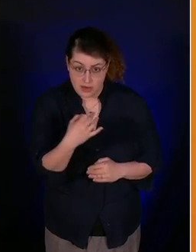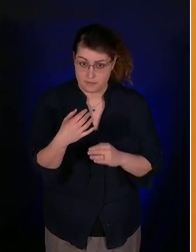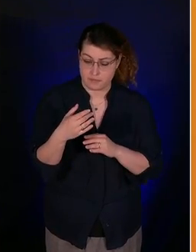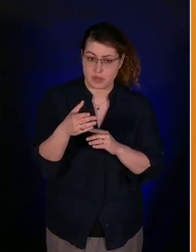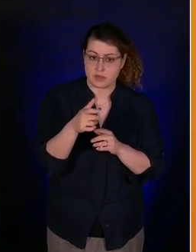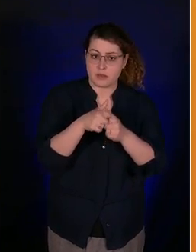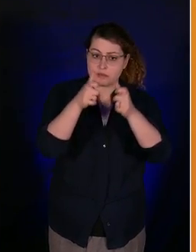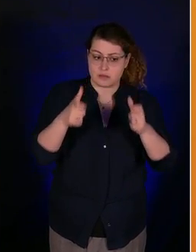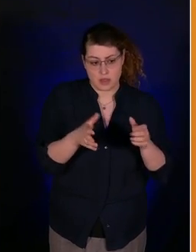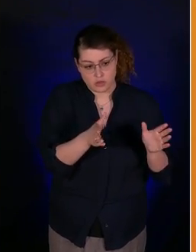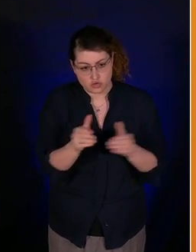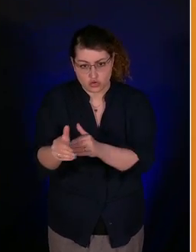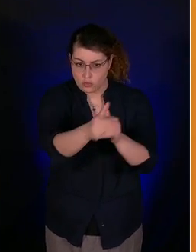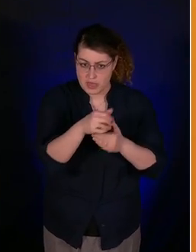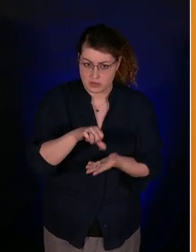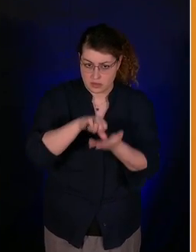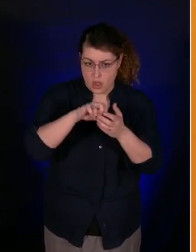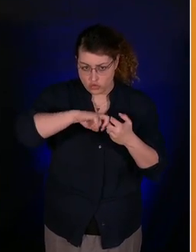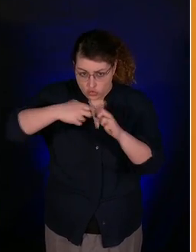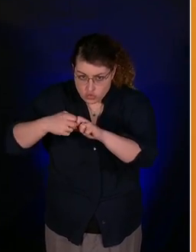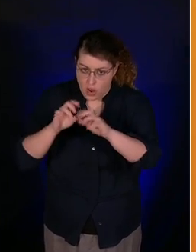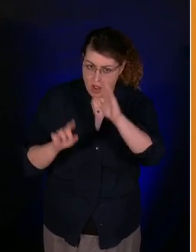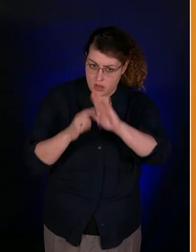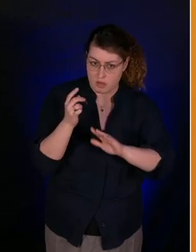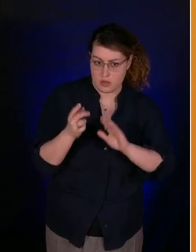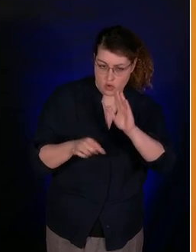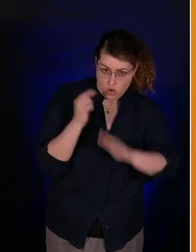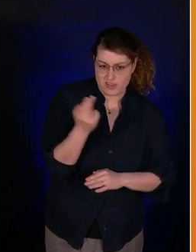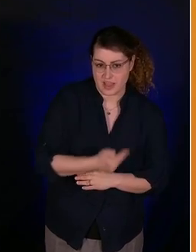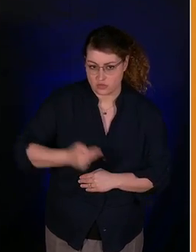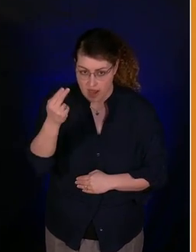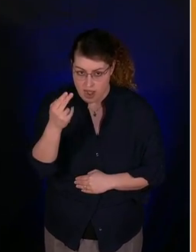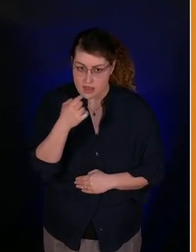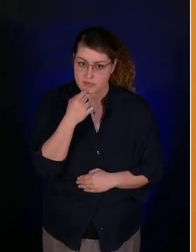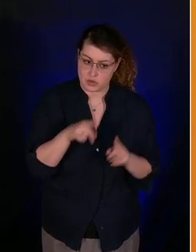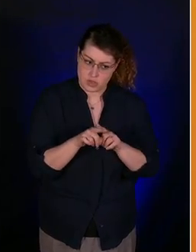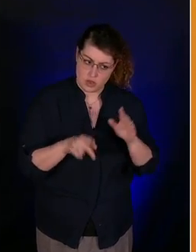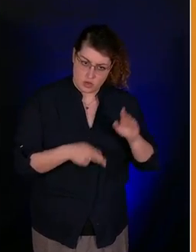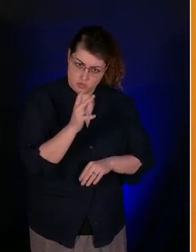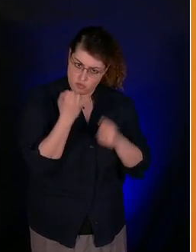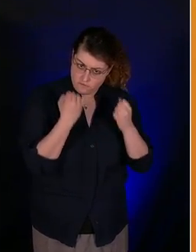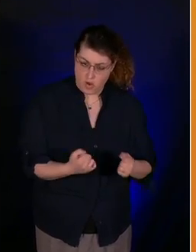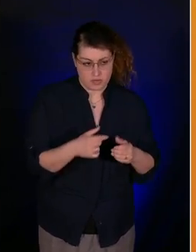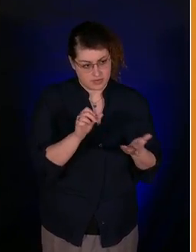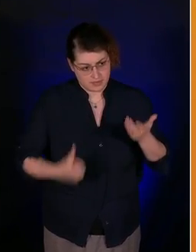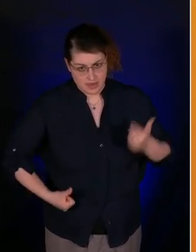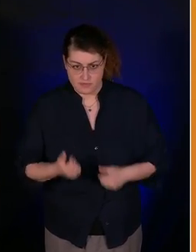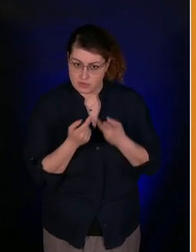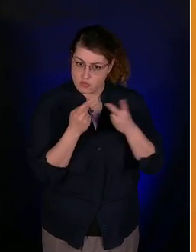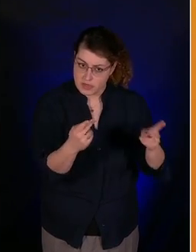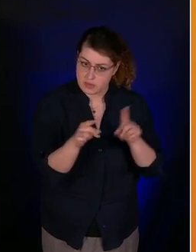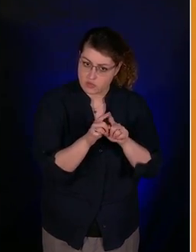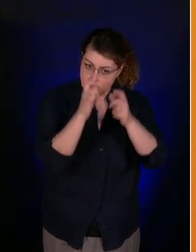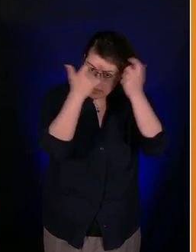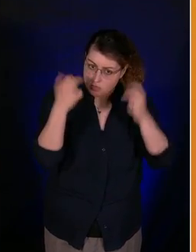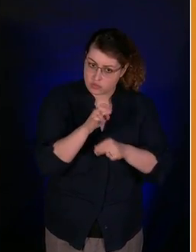nationalisation des domaines structurants, de réimplantation et de renforcement des services publics, sans oublier la préservation du